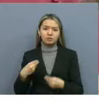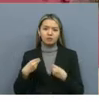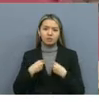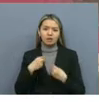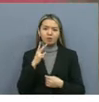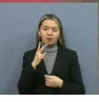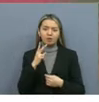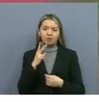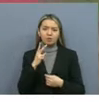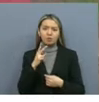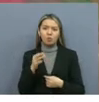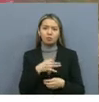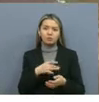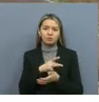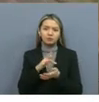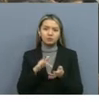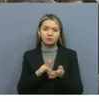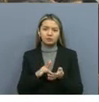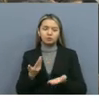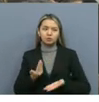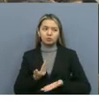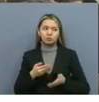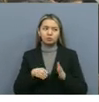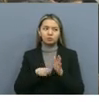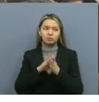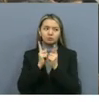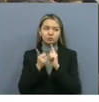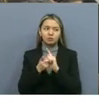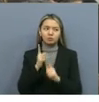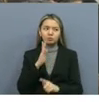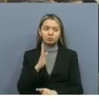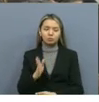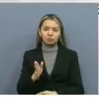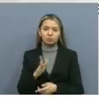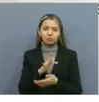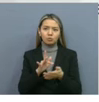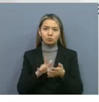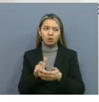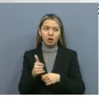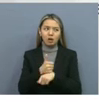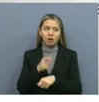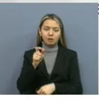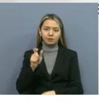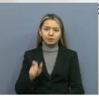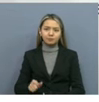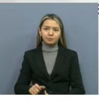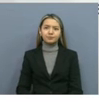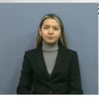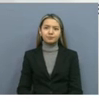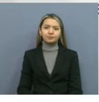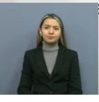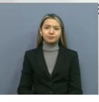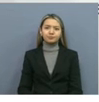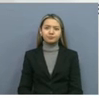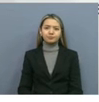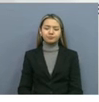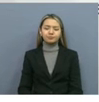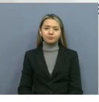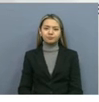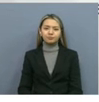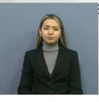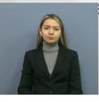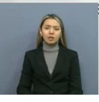берілген. Осылайша өңір тұрғындарының әлеуметтік жағдайы да оңалуда, деді қала басшысы. При содействии служб занятости.